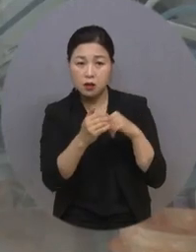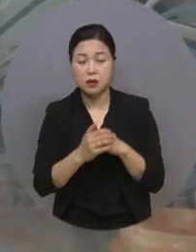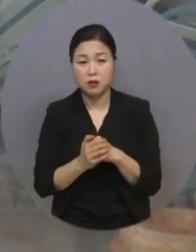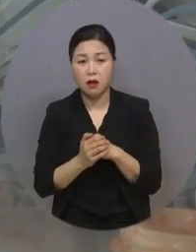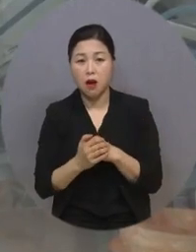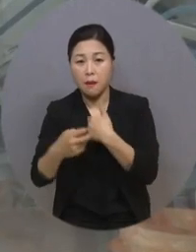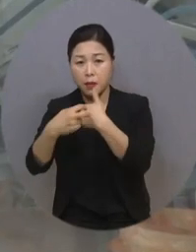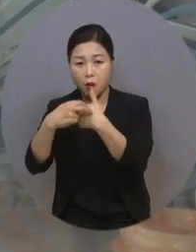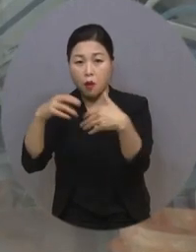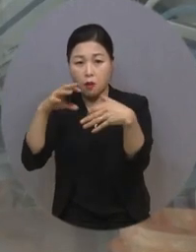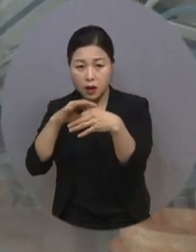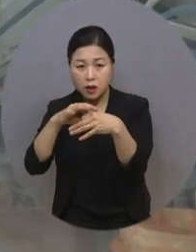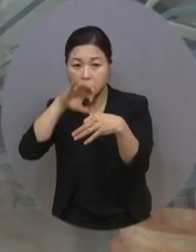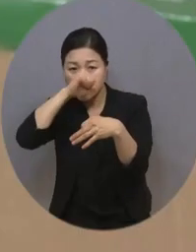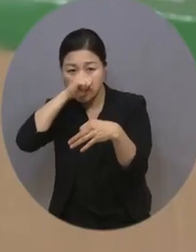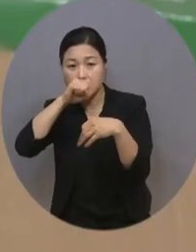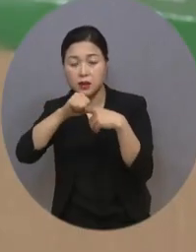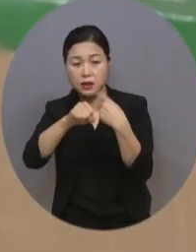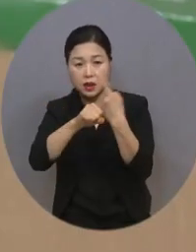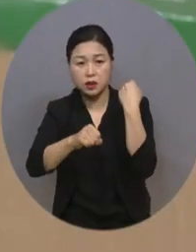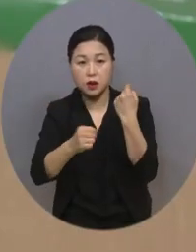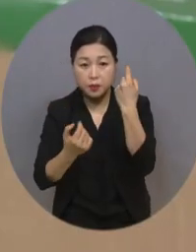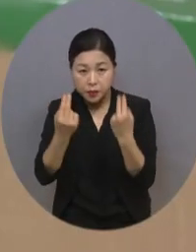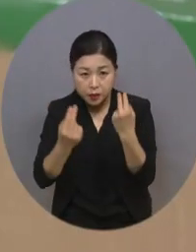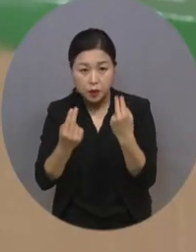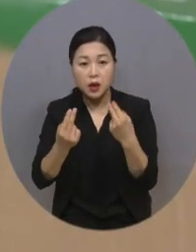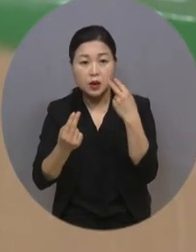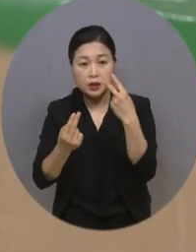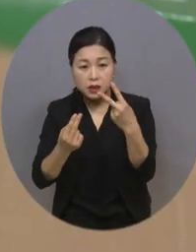예산은 전년대비 7.1% 감소했습니다